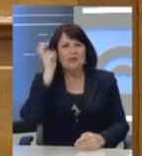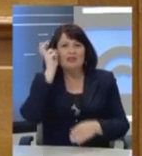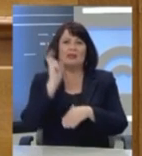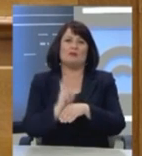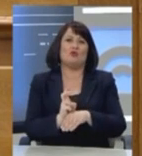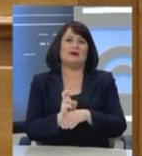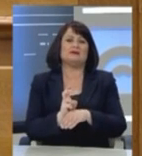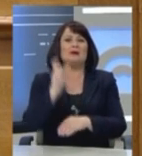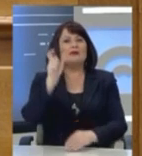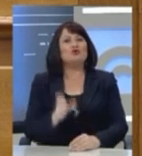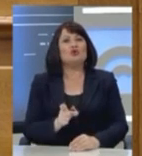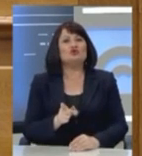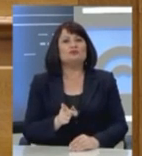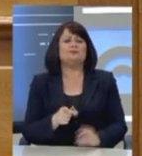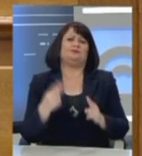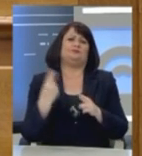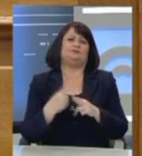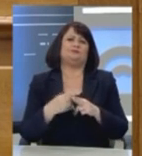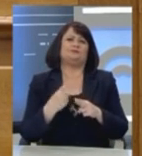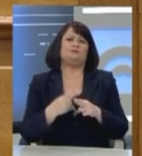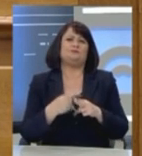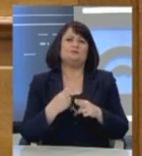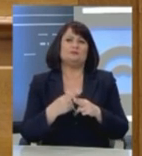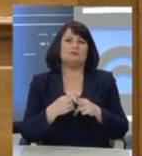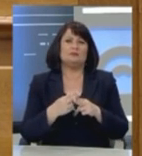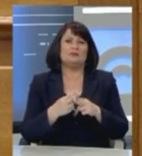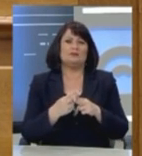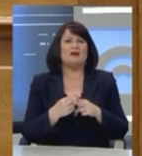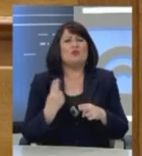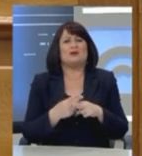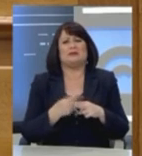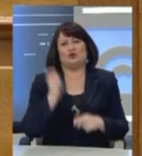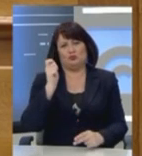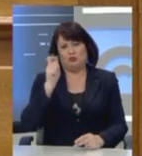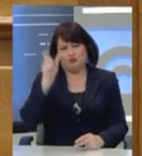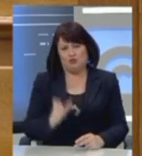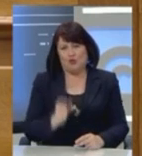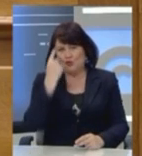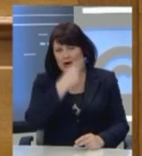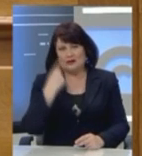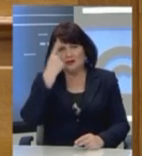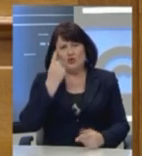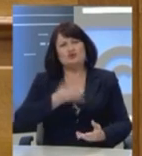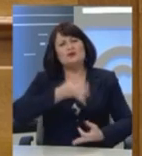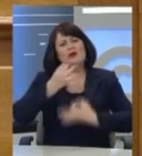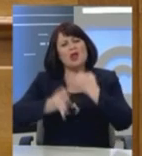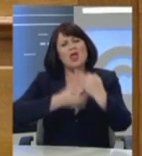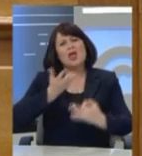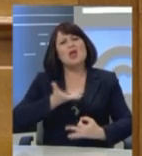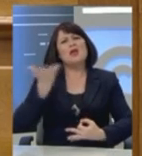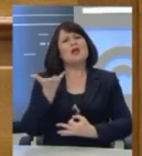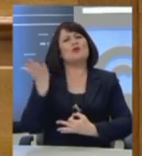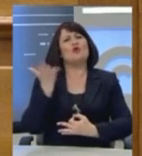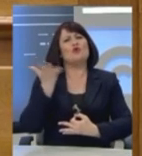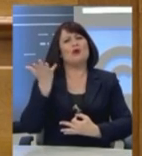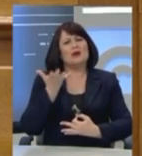έναν εξαιρετικό κοινοβουλευτικό άντρα και κοινοβουλευτικό ρήτορα, αλλά και